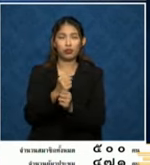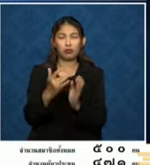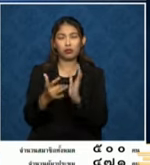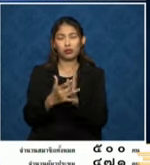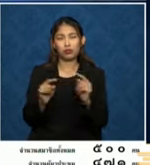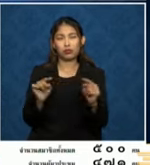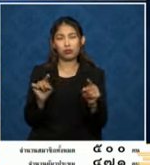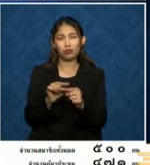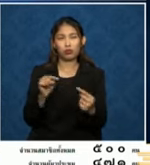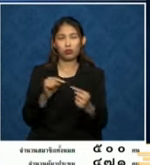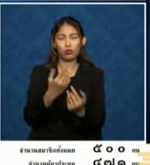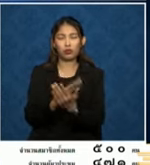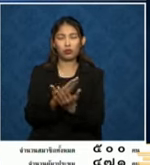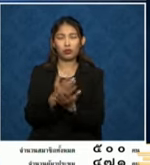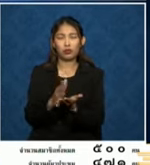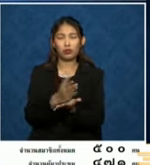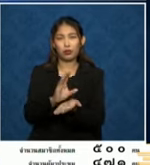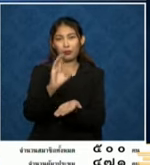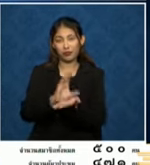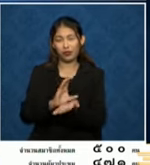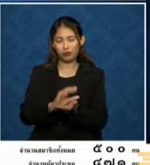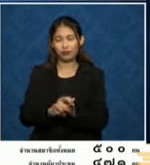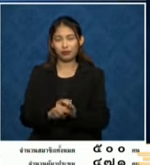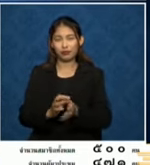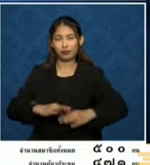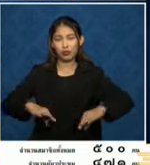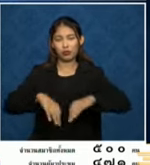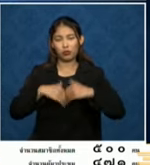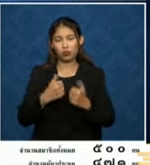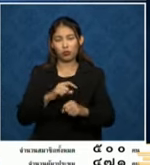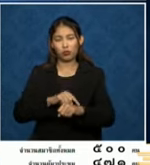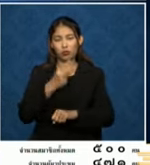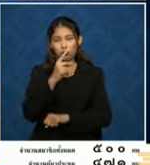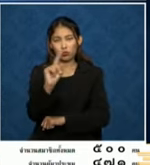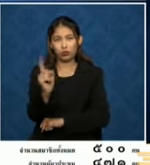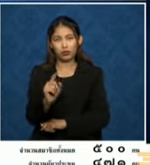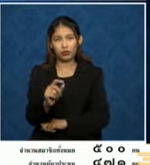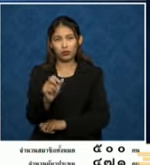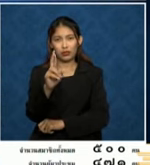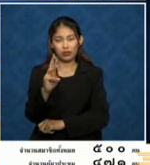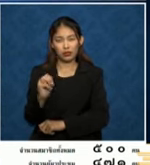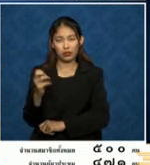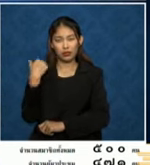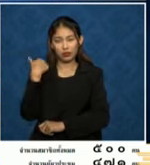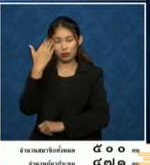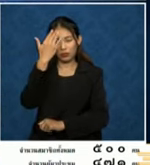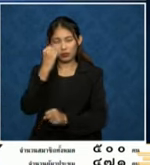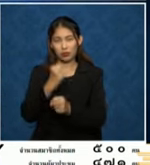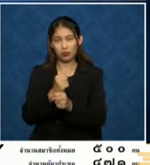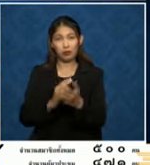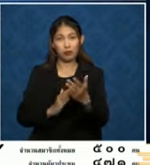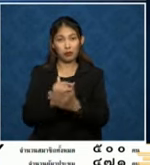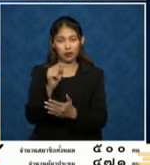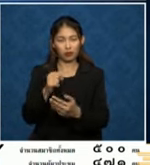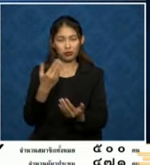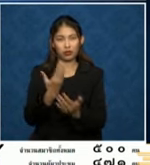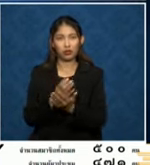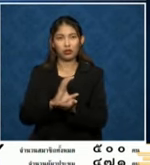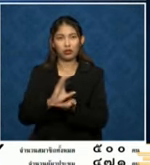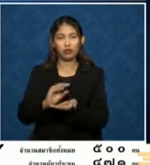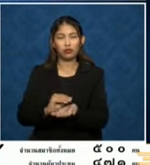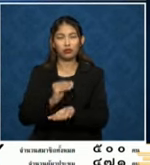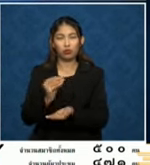ของการจัดสรรงบประมาณแต่ท่านประธานครับณเวลานี้ผมเห็นว่าสภาแห่งนี้นั้นยังไม่ควรจะอนุมัติงบประมาณสักบาทให้กับราย